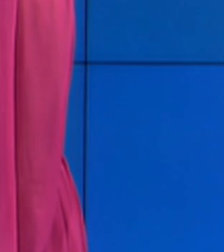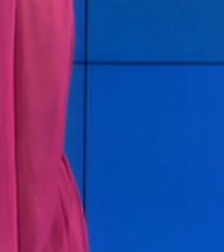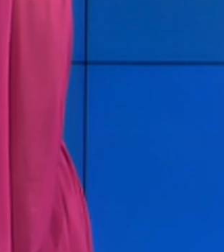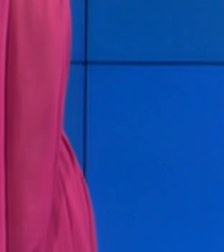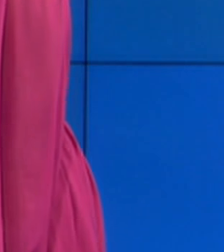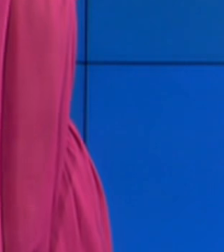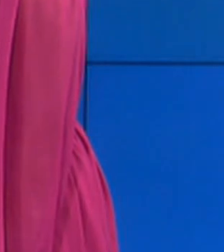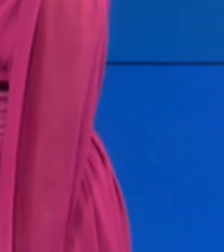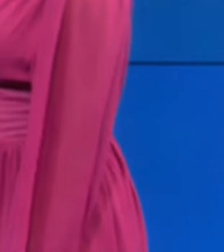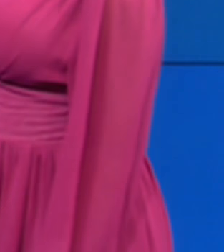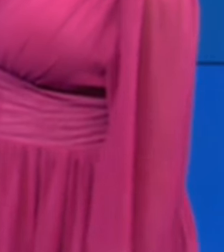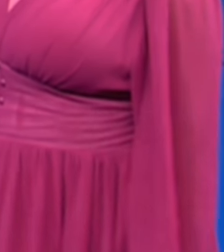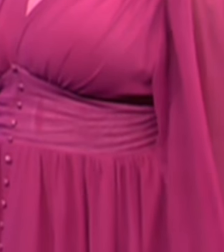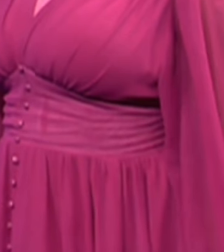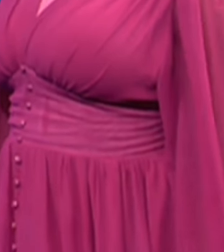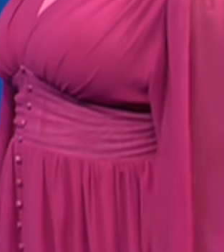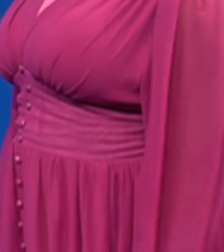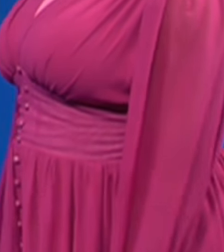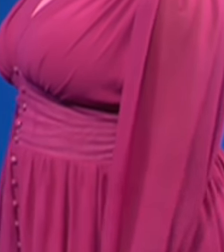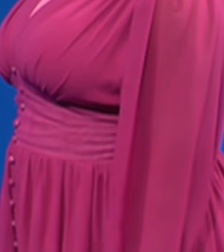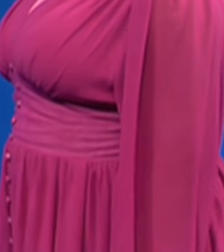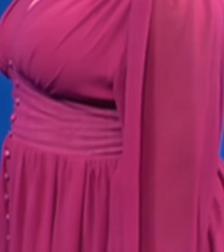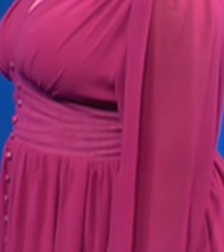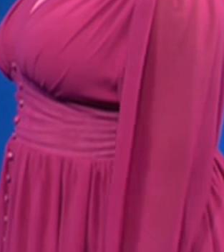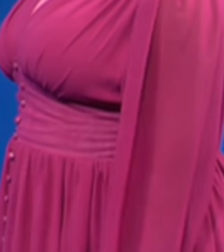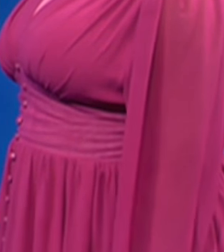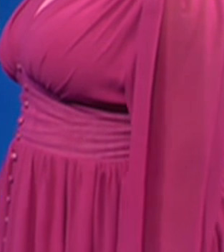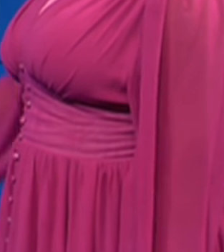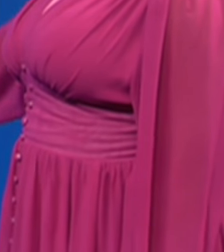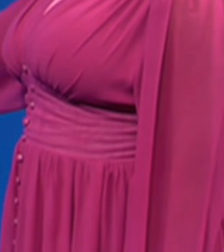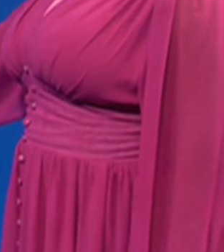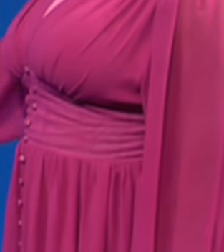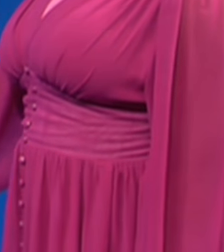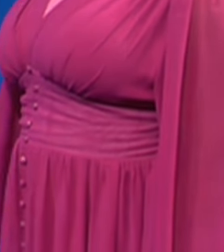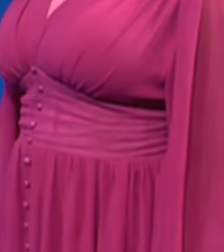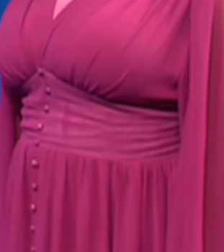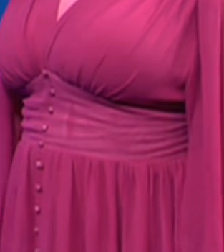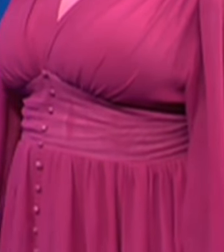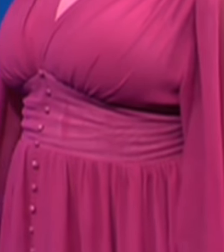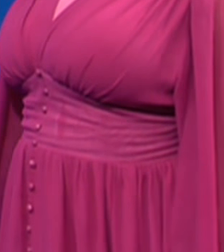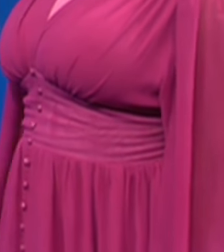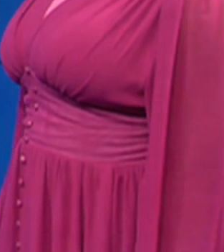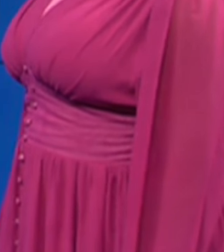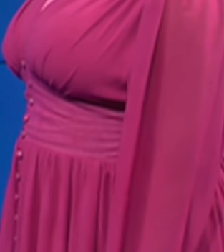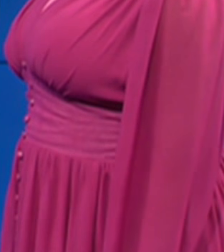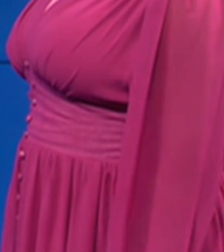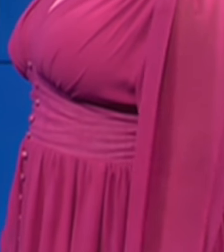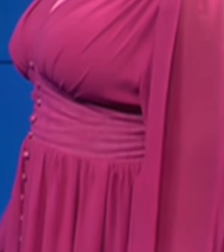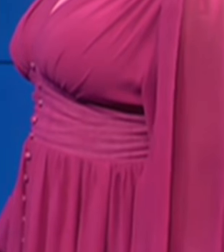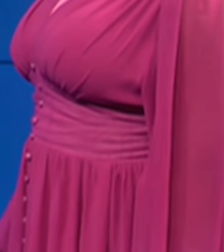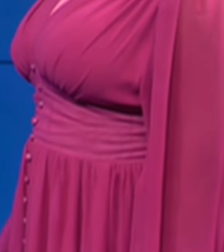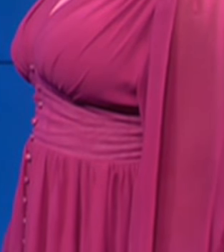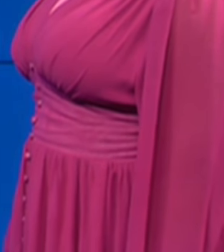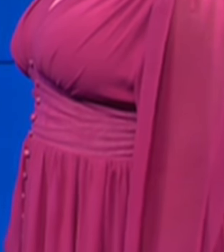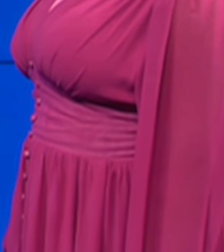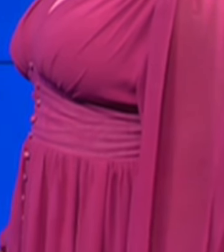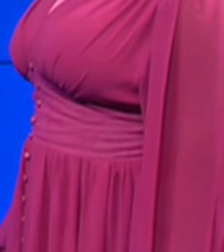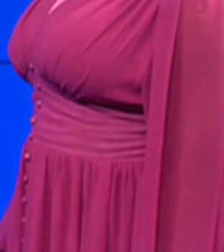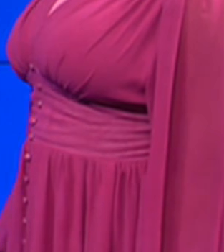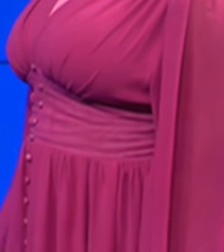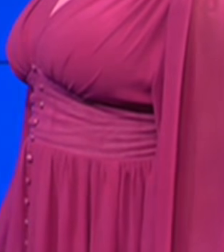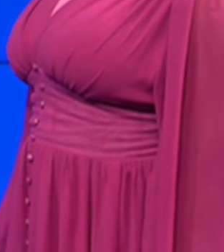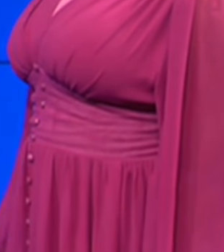ka tše masometharo Pietermaritzburg go tla be go ntše go ruthetše le gona ka tše masomepedipedi Durban ba tla itemogela Mesarasarane ka tše masomepeditharo